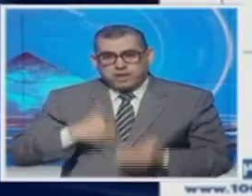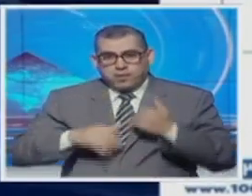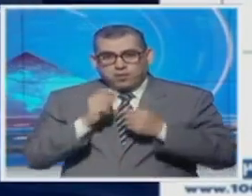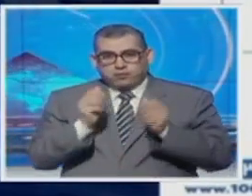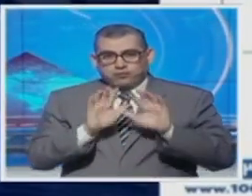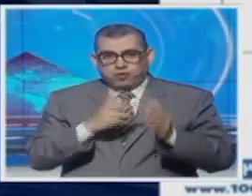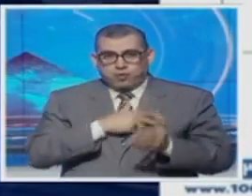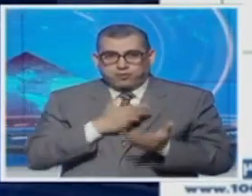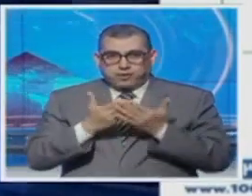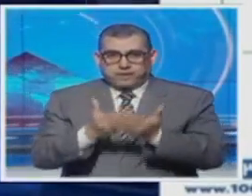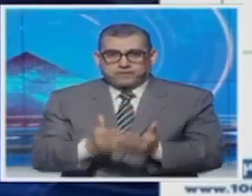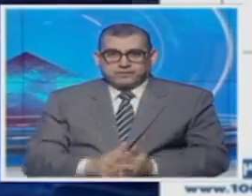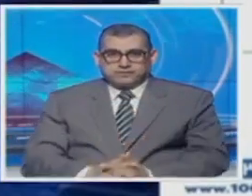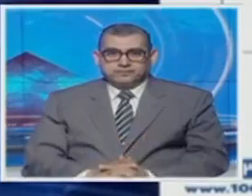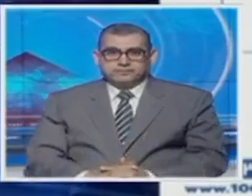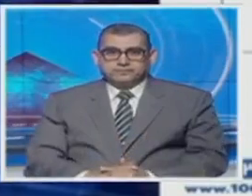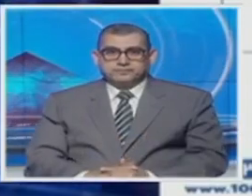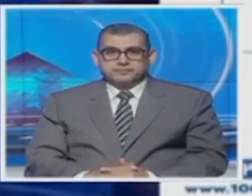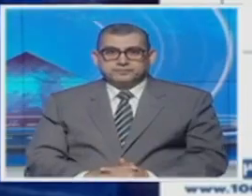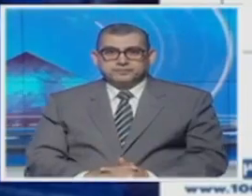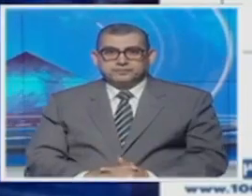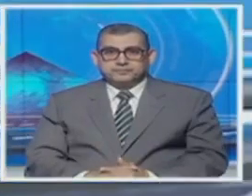1,363 مواطن.